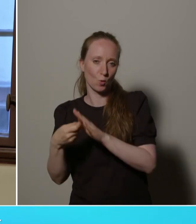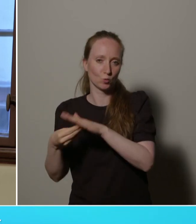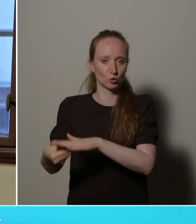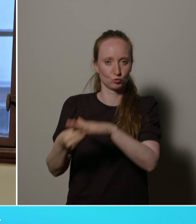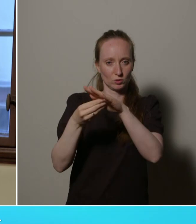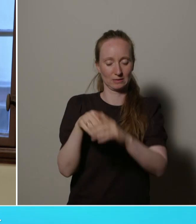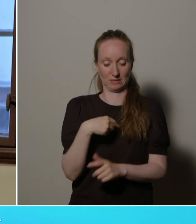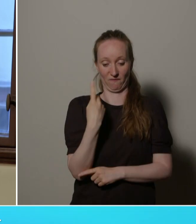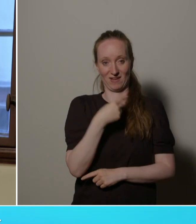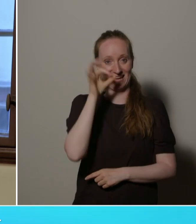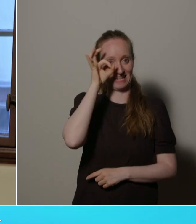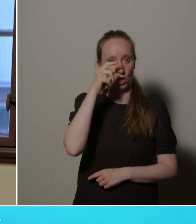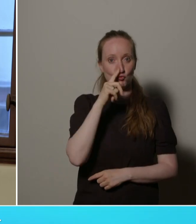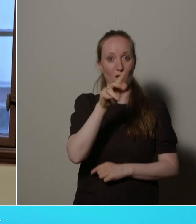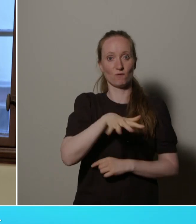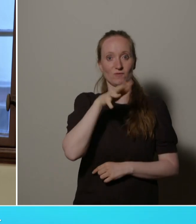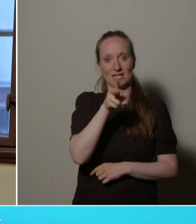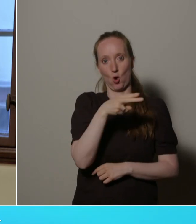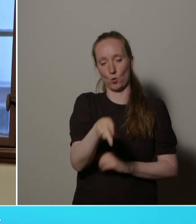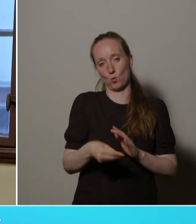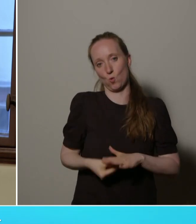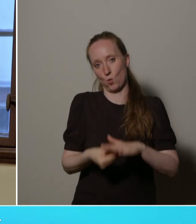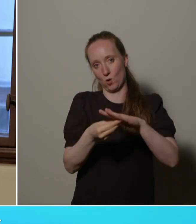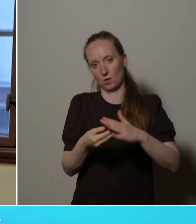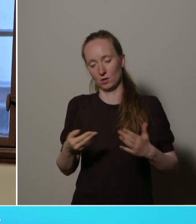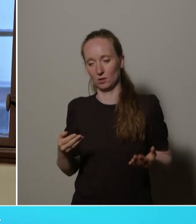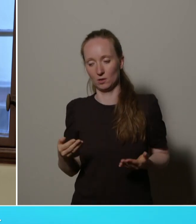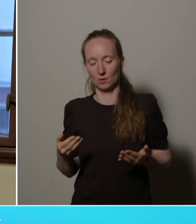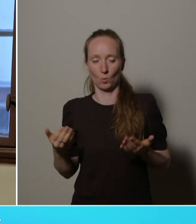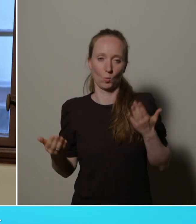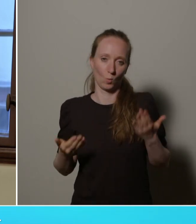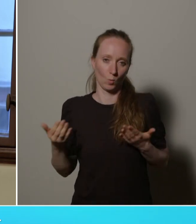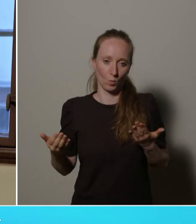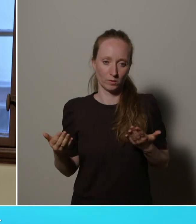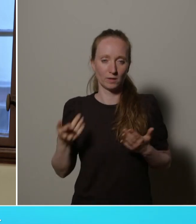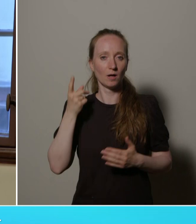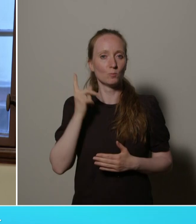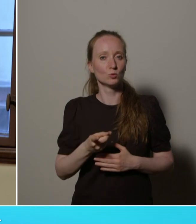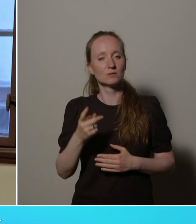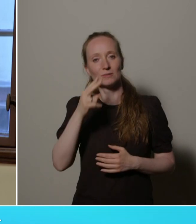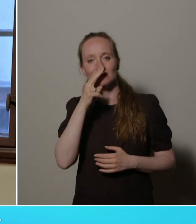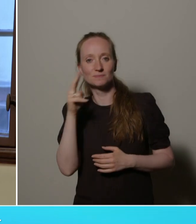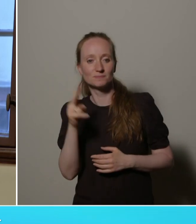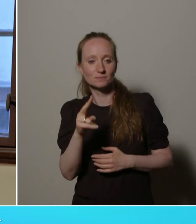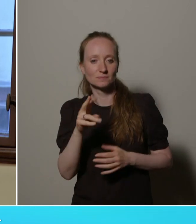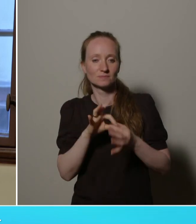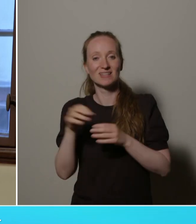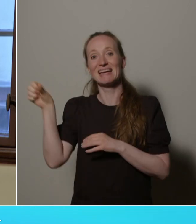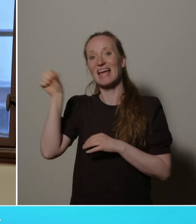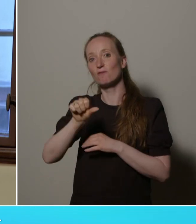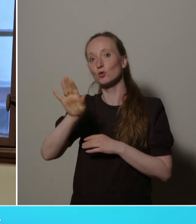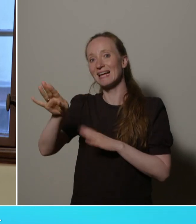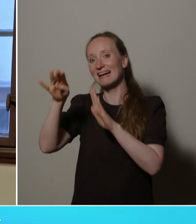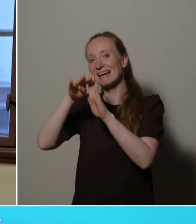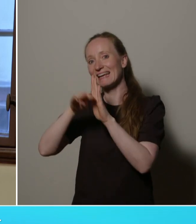Euro fördern für ein Jena-Bonusticket. Dazu muss man sich aber mal mit den Regeln in Erfurt